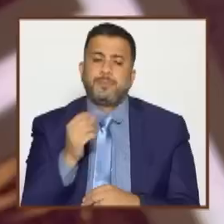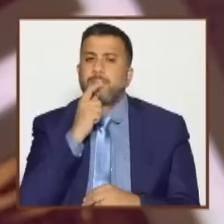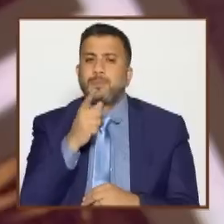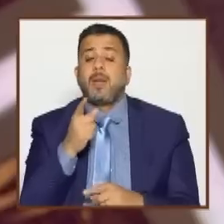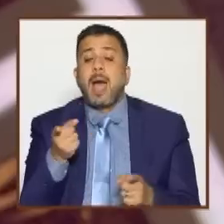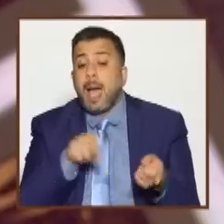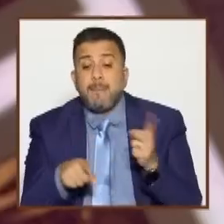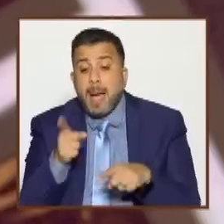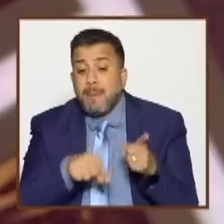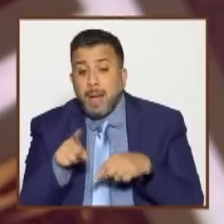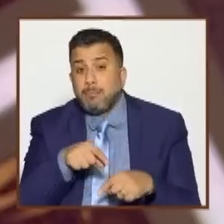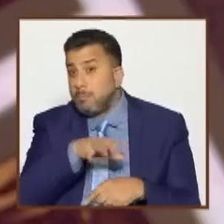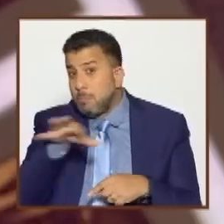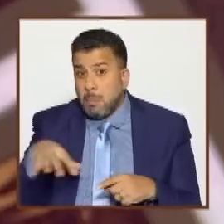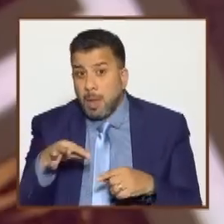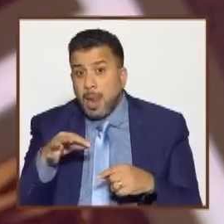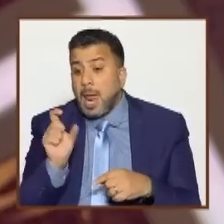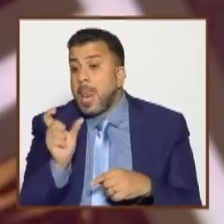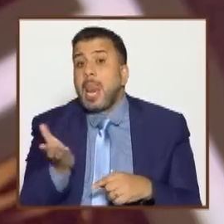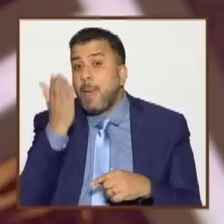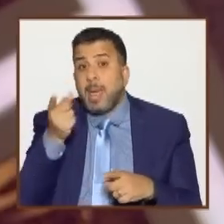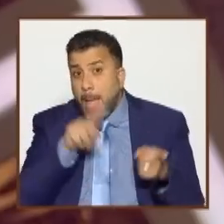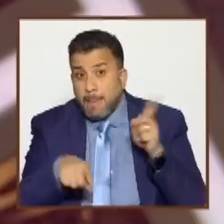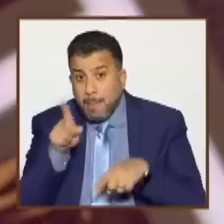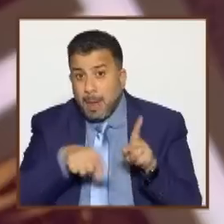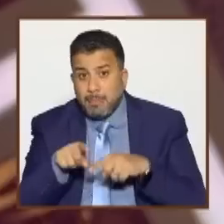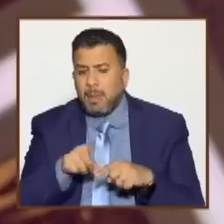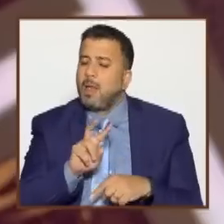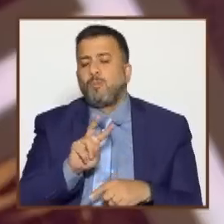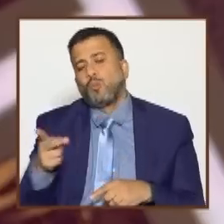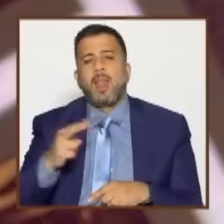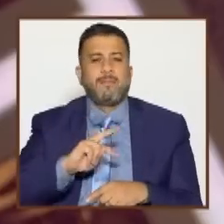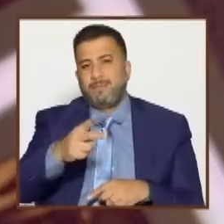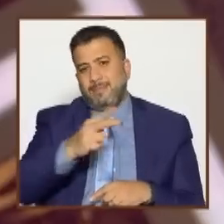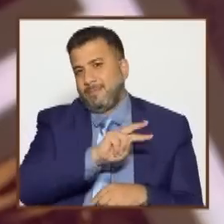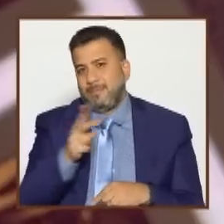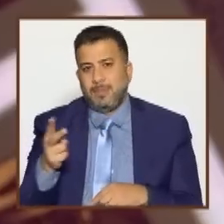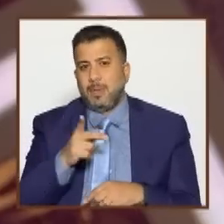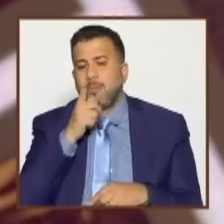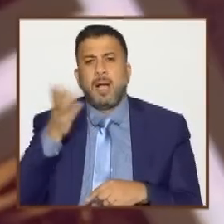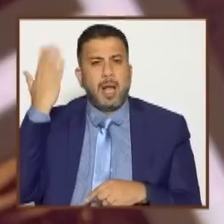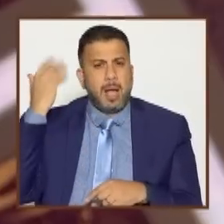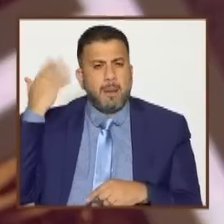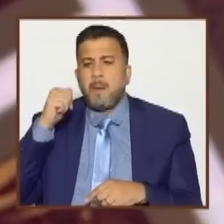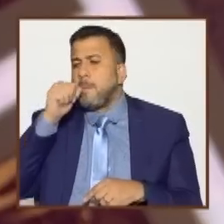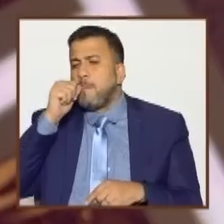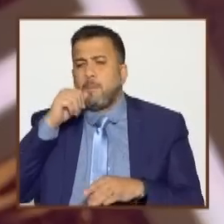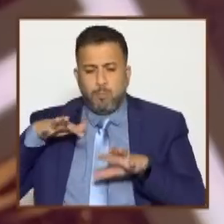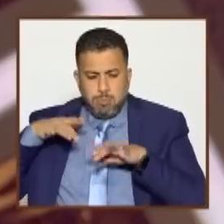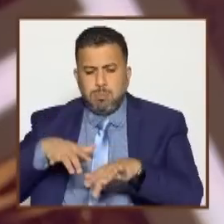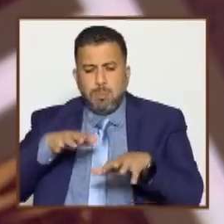النسب فيختلفون، النسب يختلفون، ولذلك لما حصل الطوفان في عهد نوح عليه